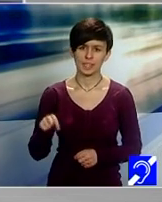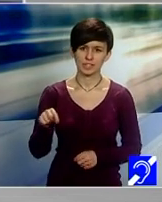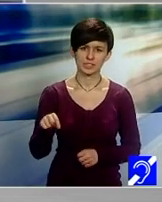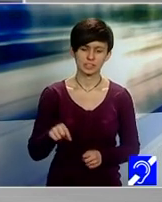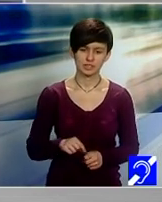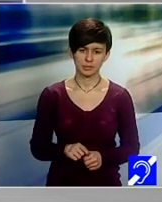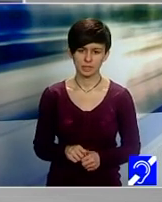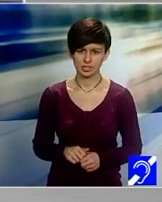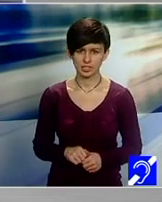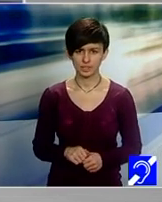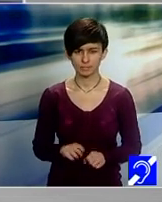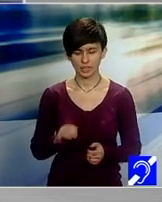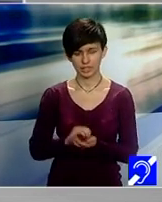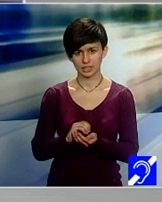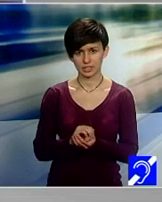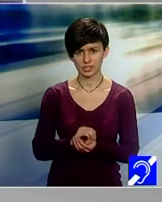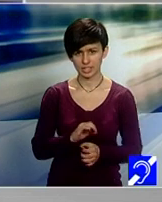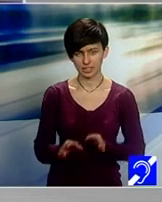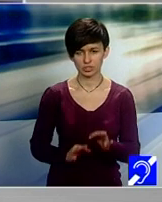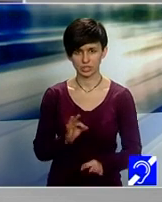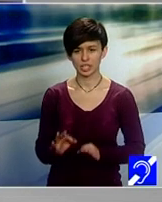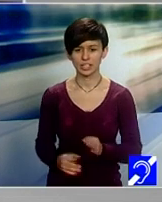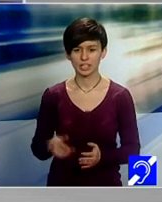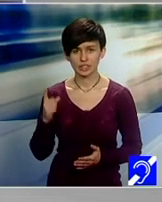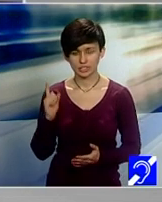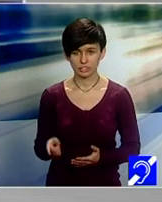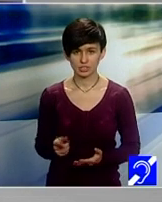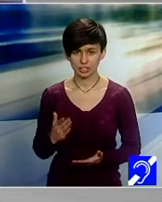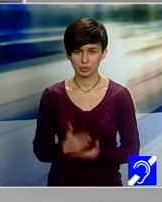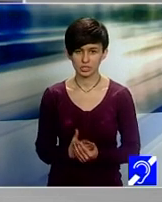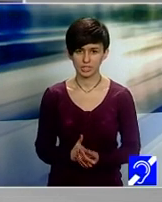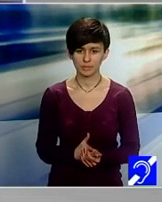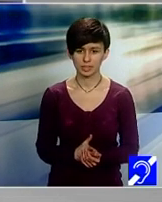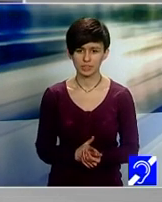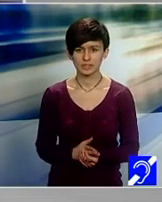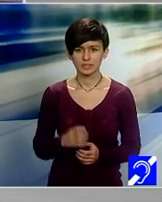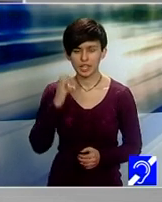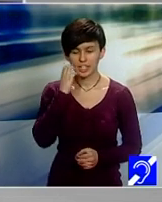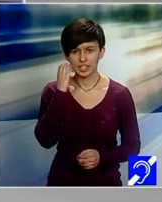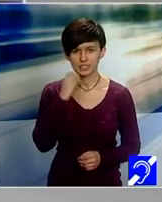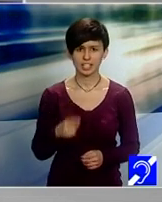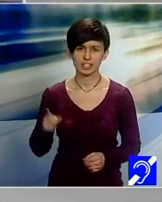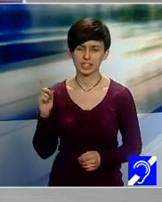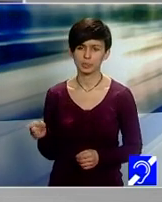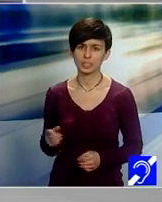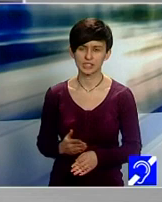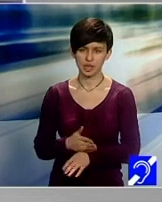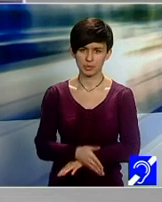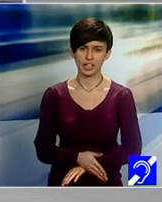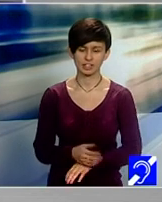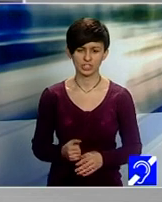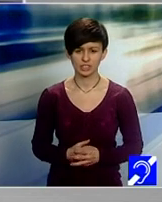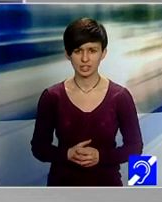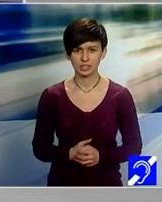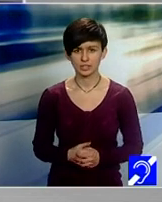care țăranii și consumatorii ar trebui să aibă acces nemijlocit. Și tocmai de asta